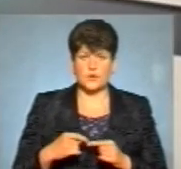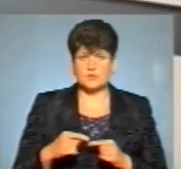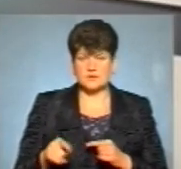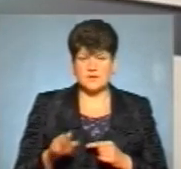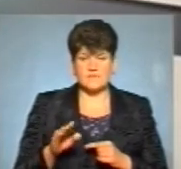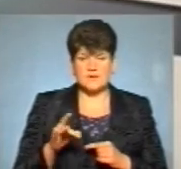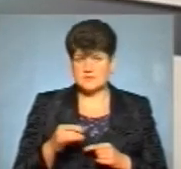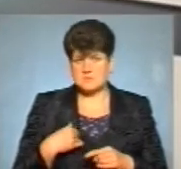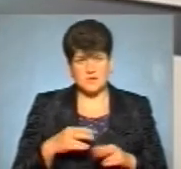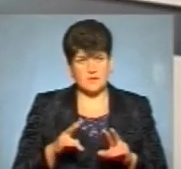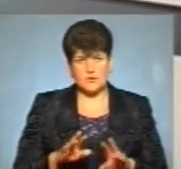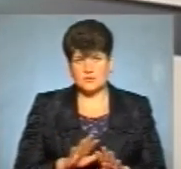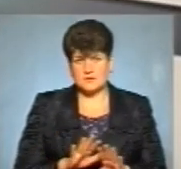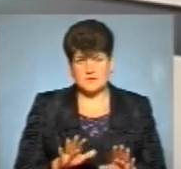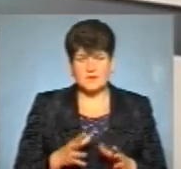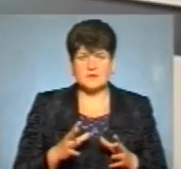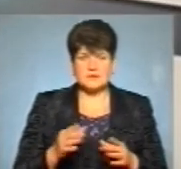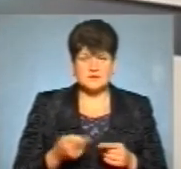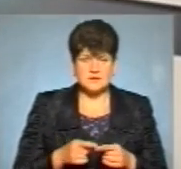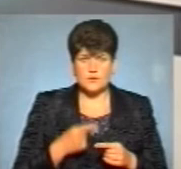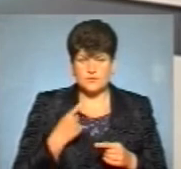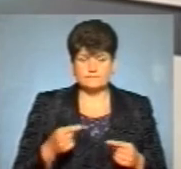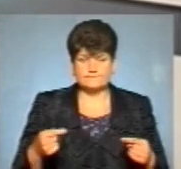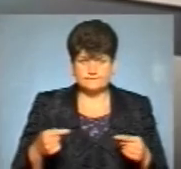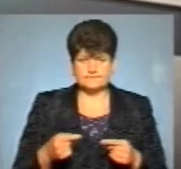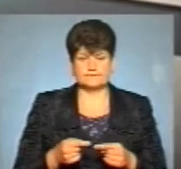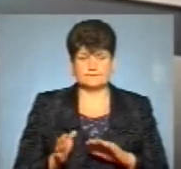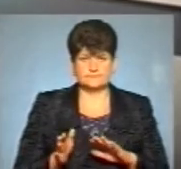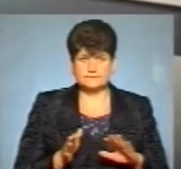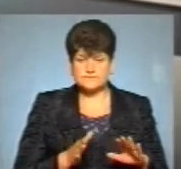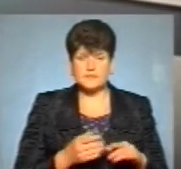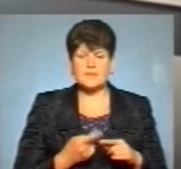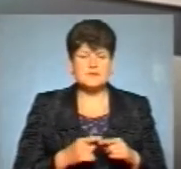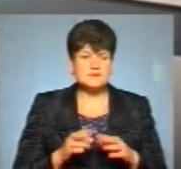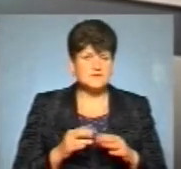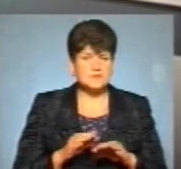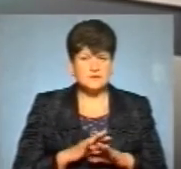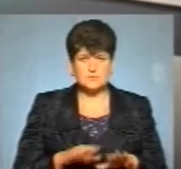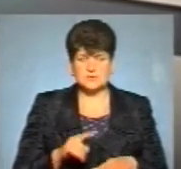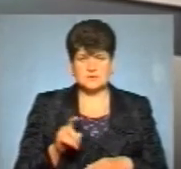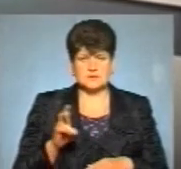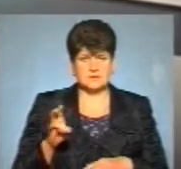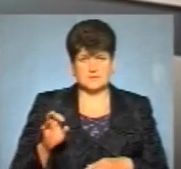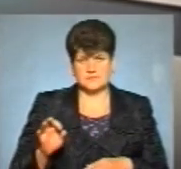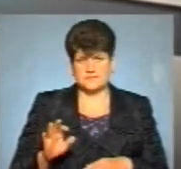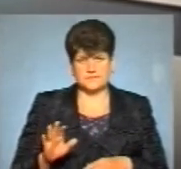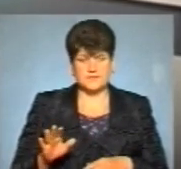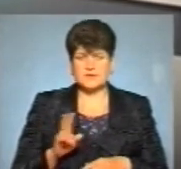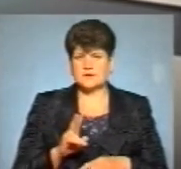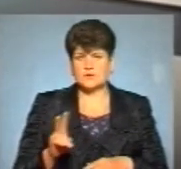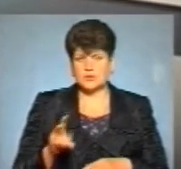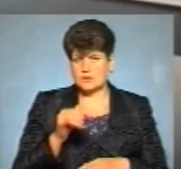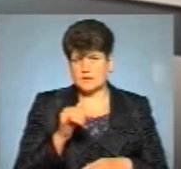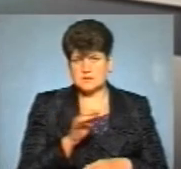не розглядаємо, і я про це говорю однозначно, тому що це вже не буде зовнішнє незалежне оцінювання, і ніхто не